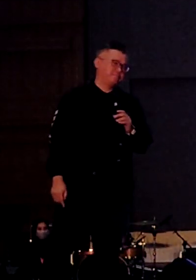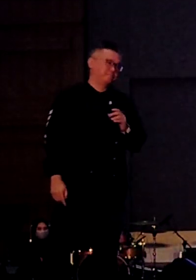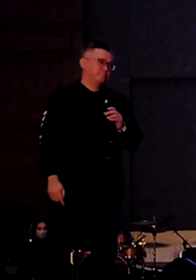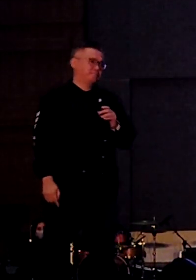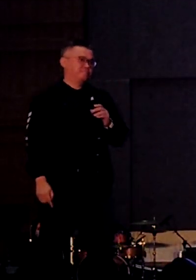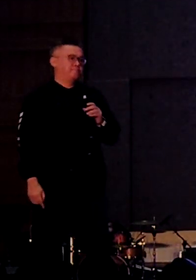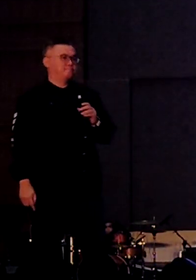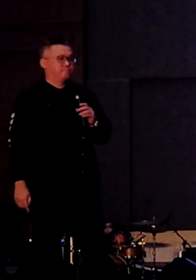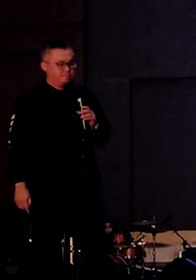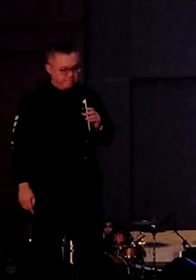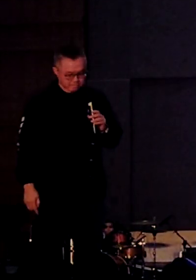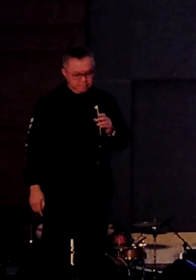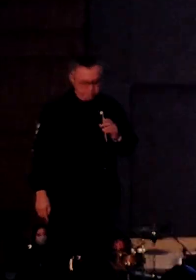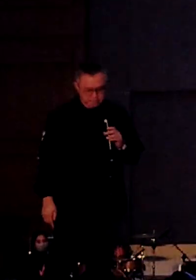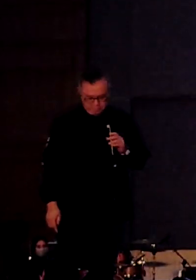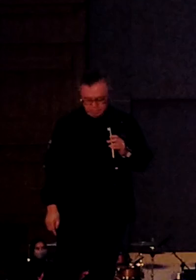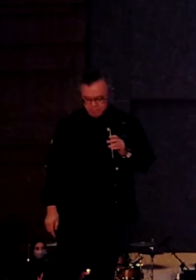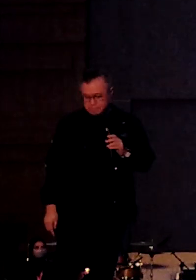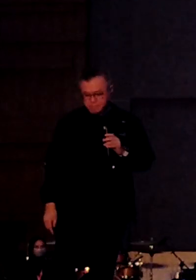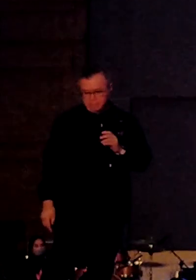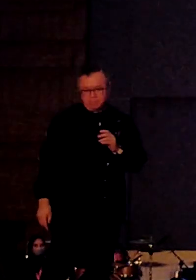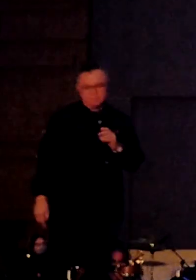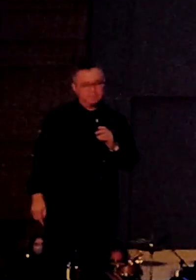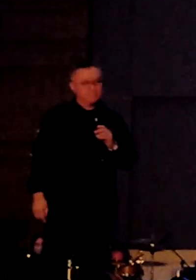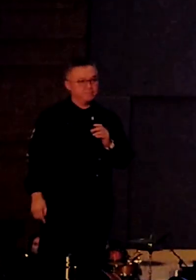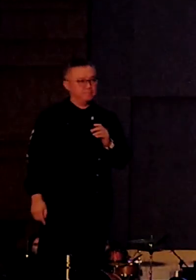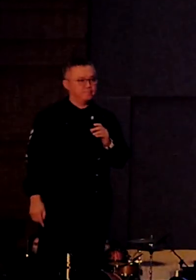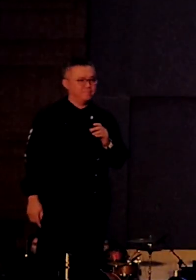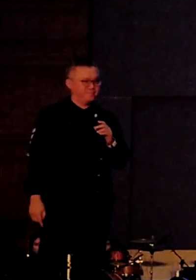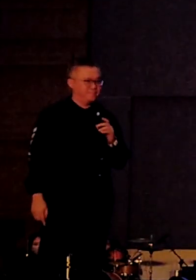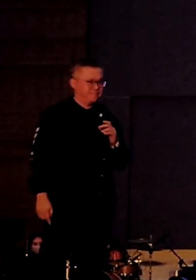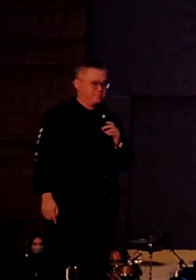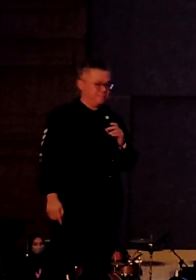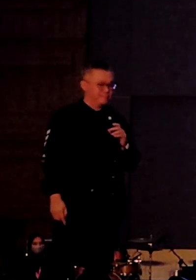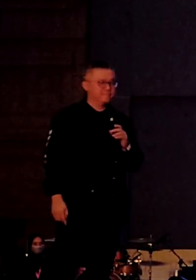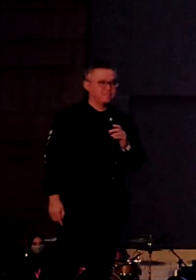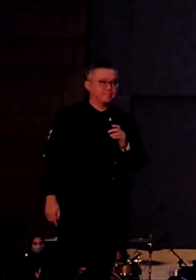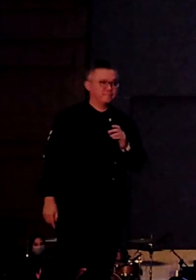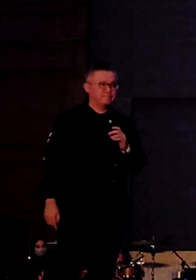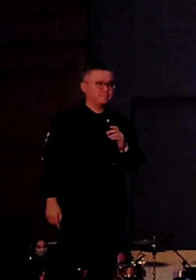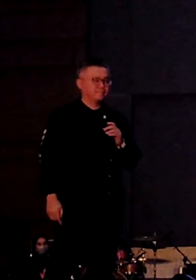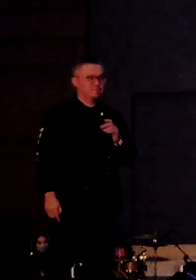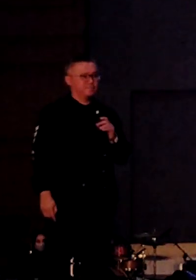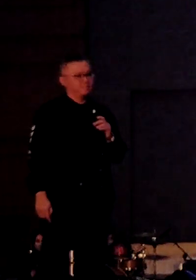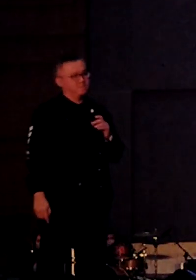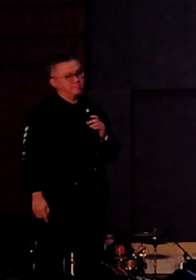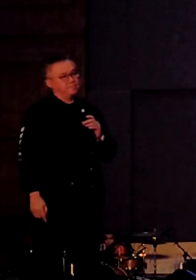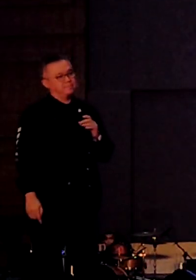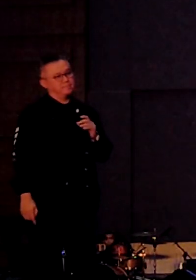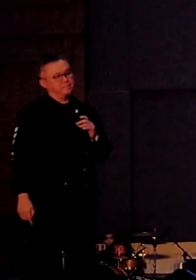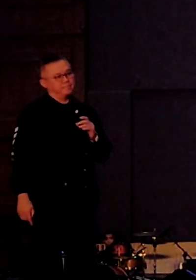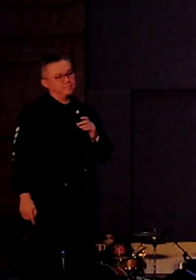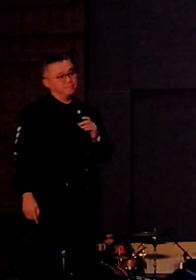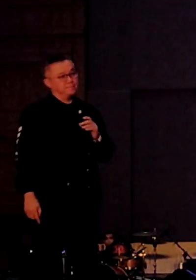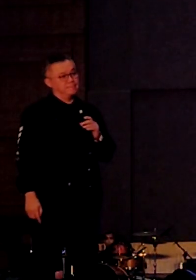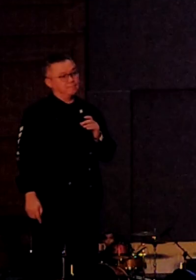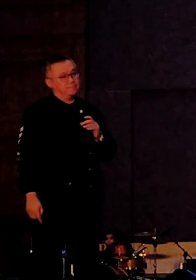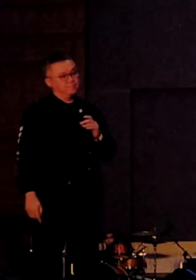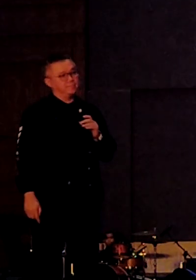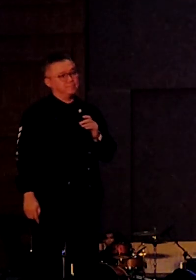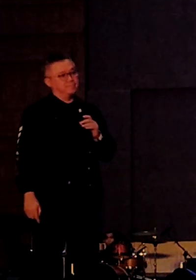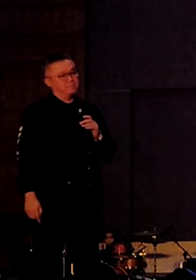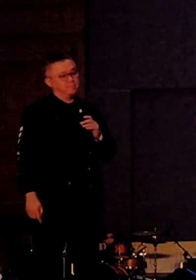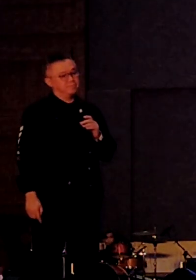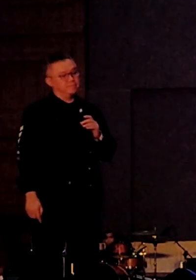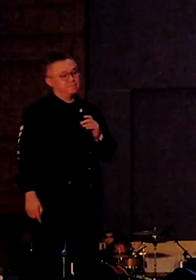yang sudah direvisi karena terjadi defisit di dalam setiap orang yang ingin